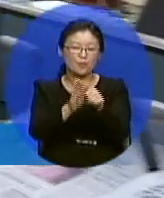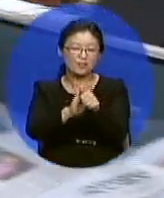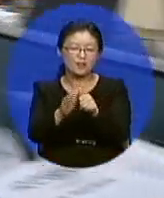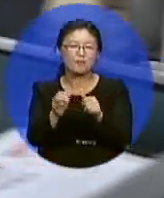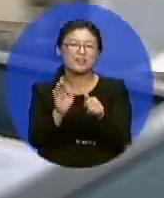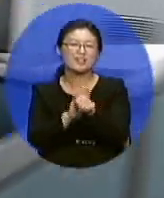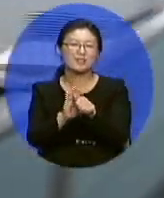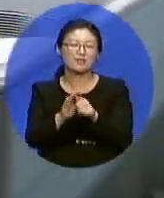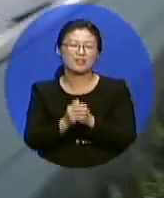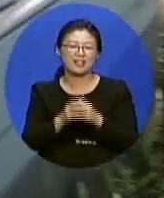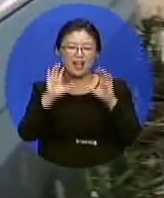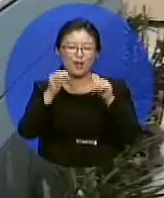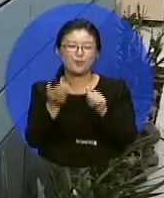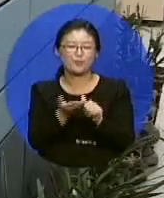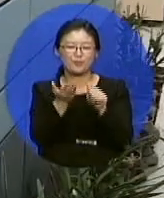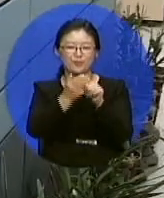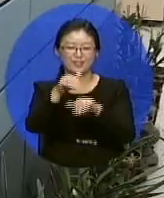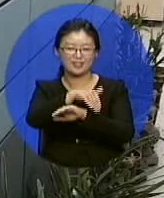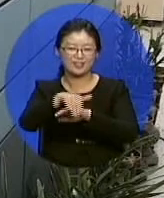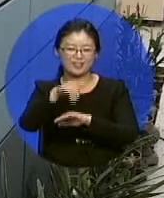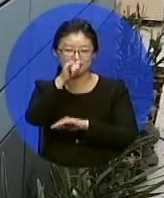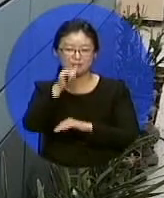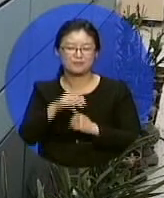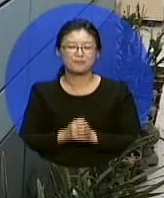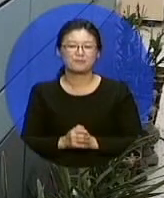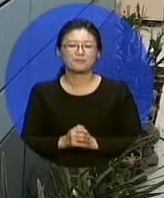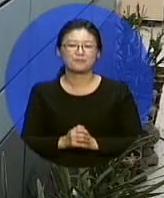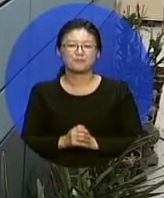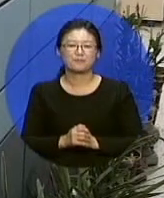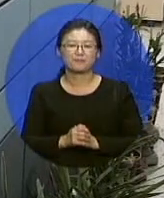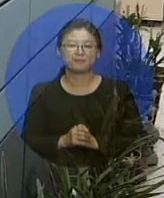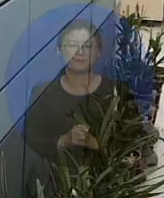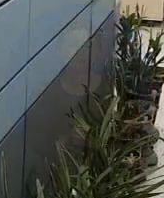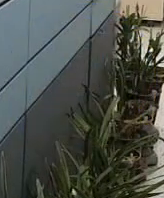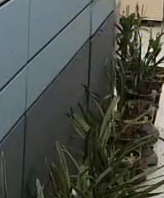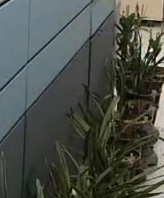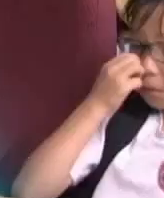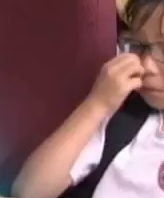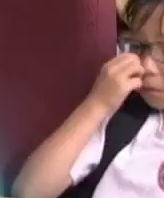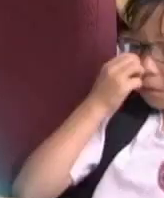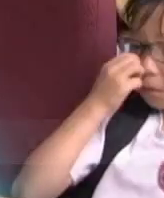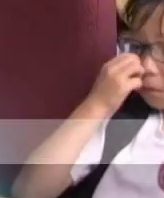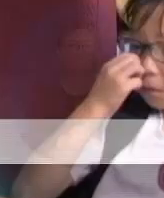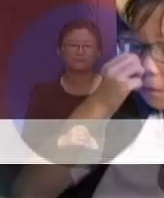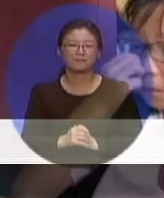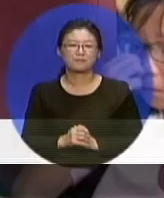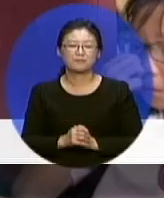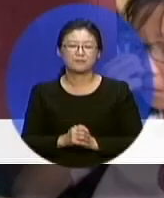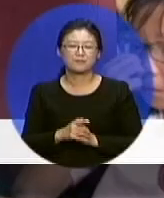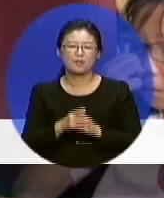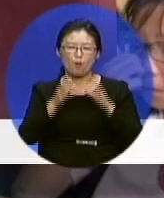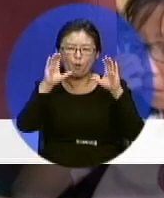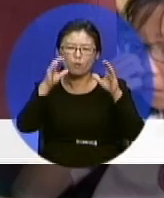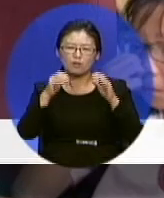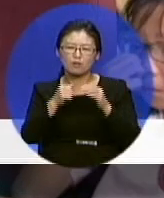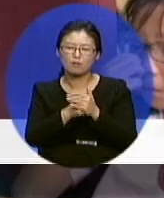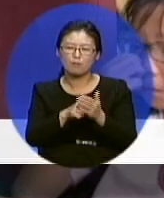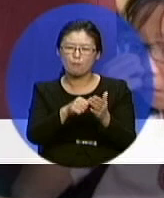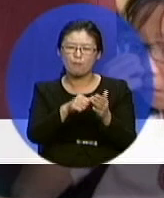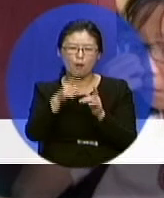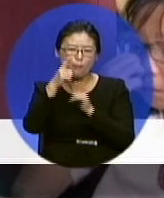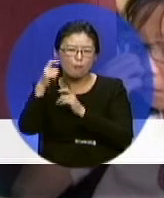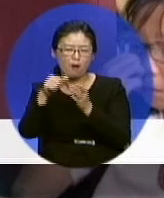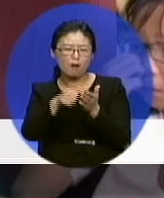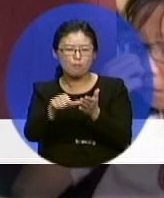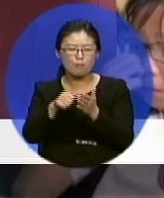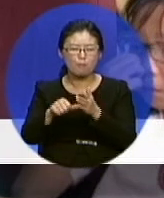건전한 아동 육성을 계획하고 있습니다. 복지TV 제주방송 권대정입니다. 시중에 우리 어린이들 유혹하는